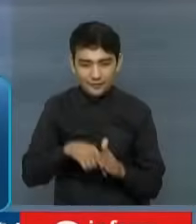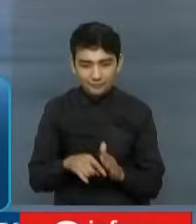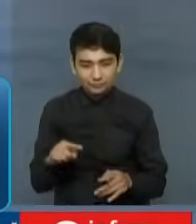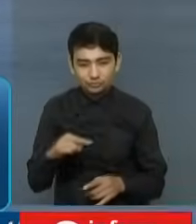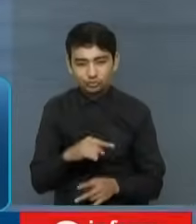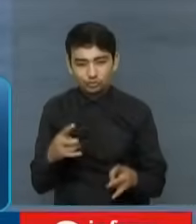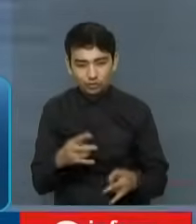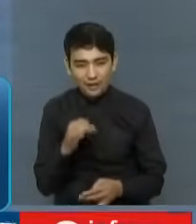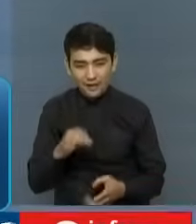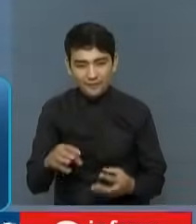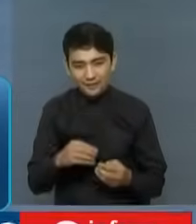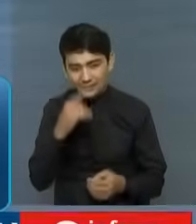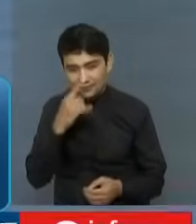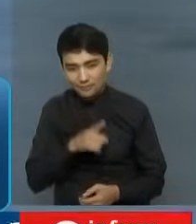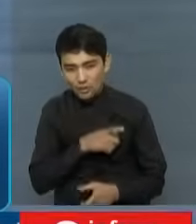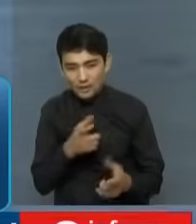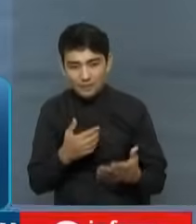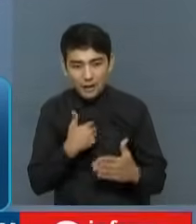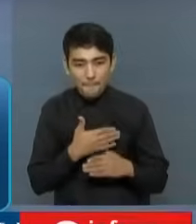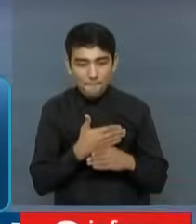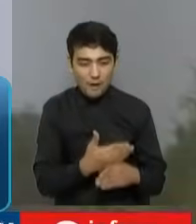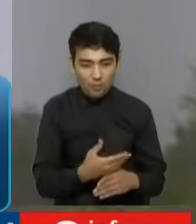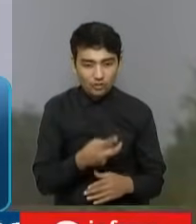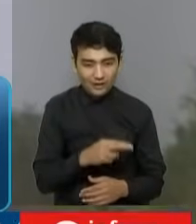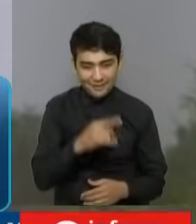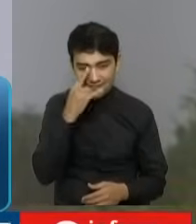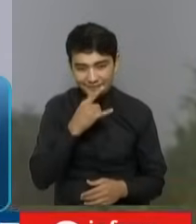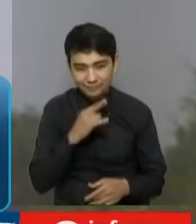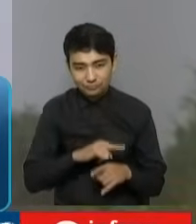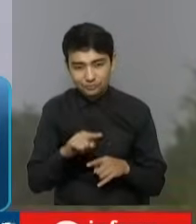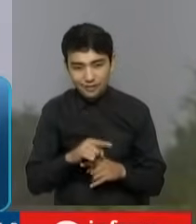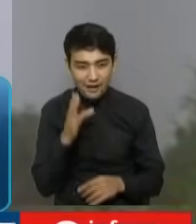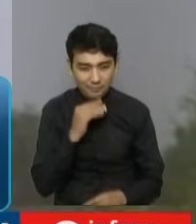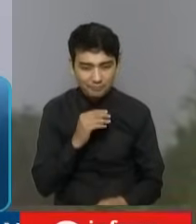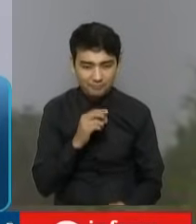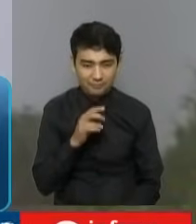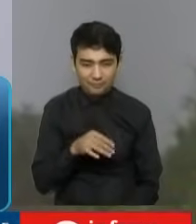Однако казахстанские эксперты отмечают, что помочь казахстанские авиаперевозчики вряд ли смогут.